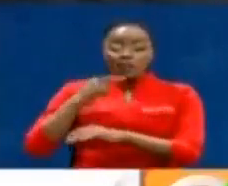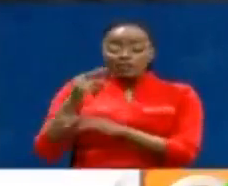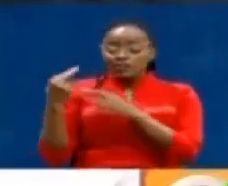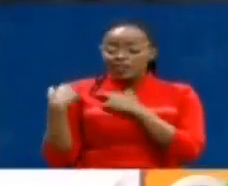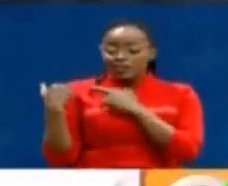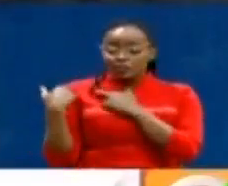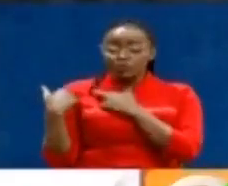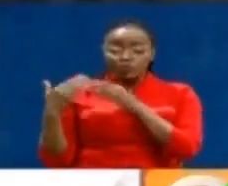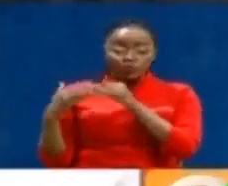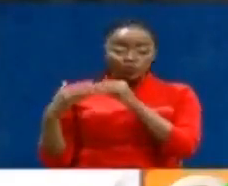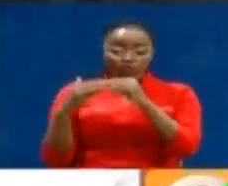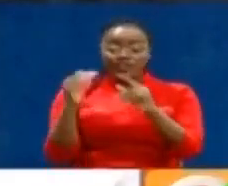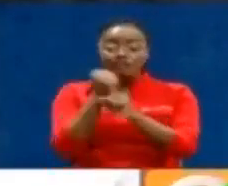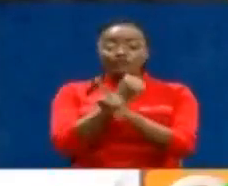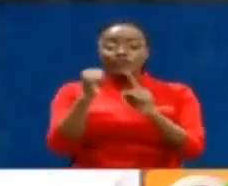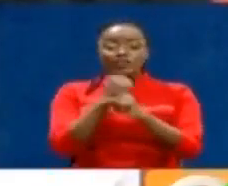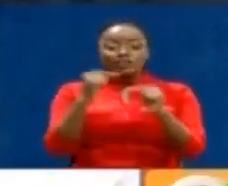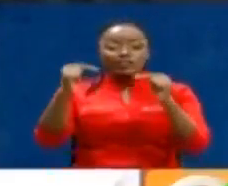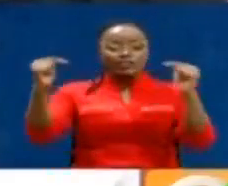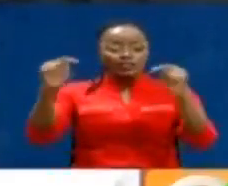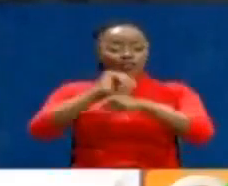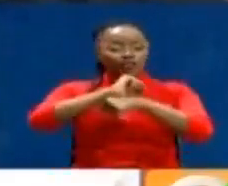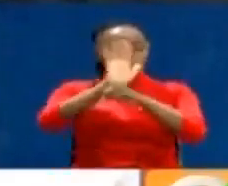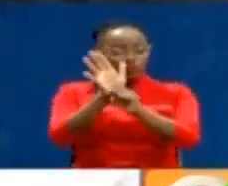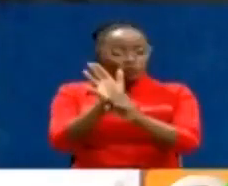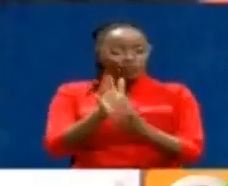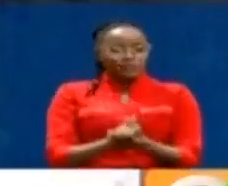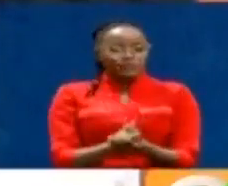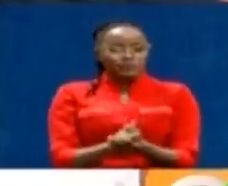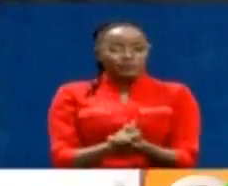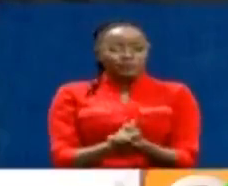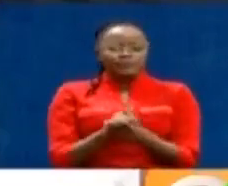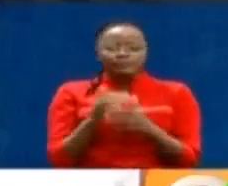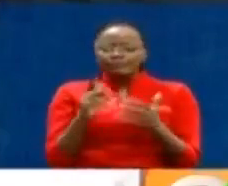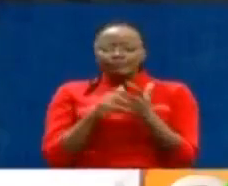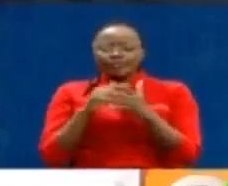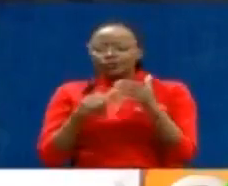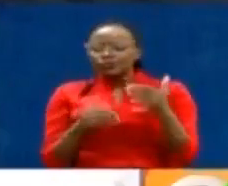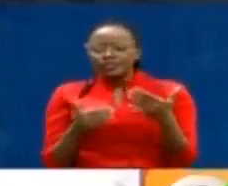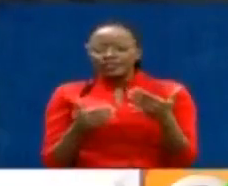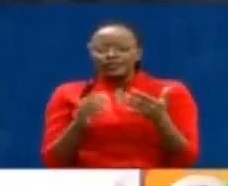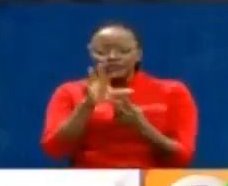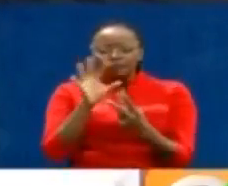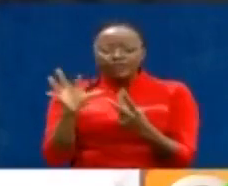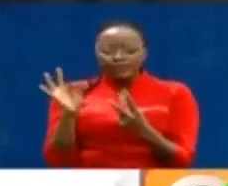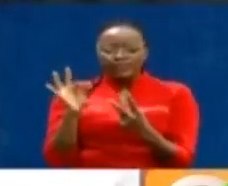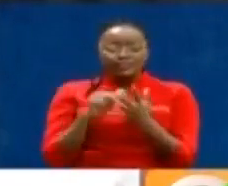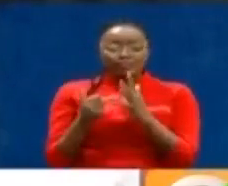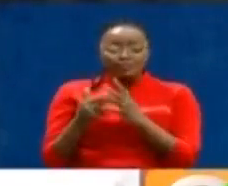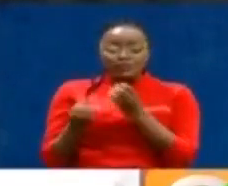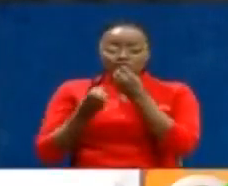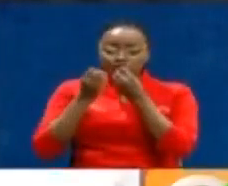mstari wa mbele katika kupambana na virusi hivi. Na kumweka mbele mwananchi ni kumjuza kikamilifu